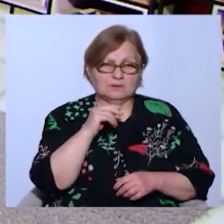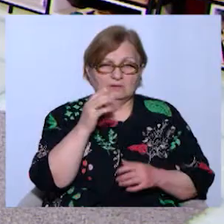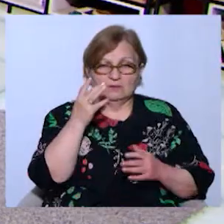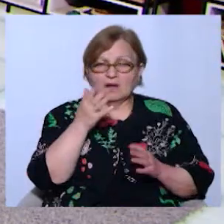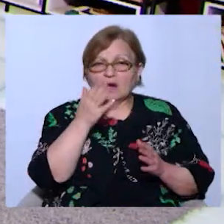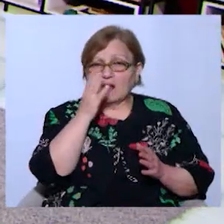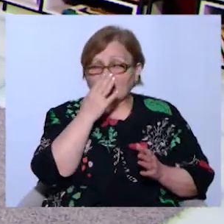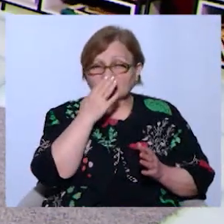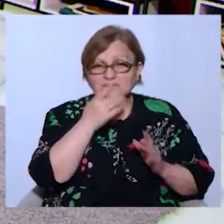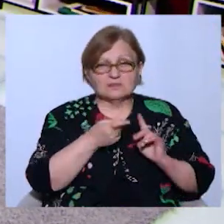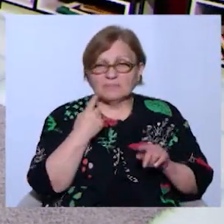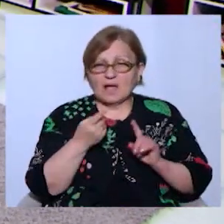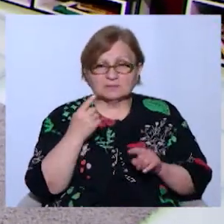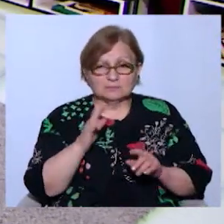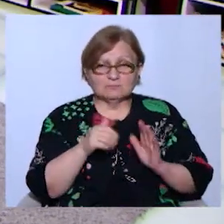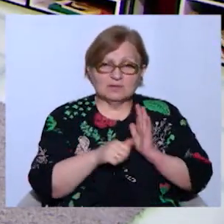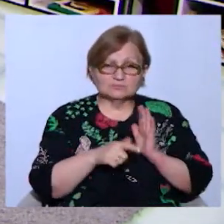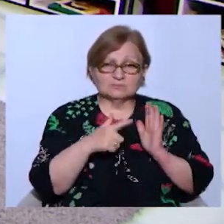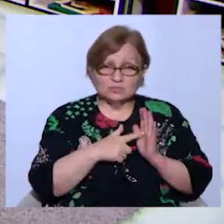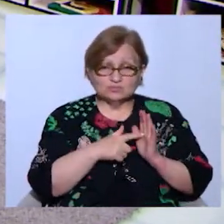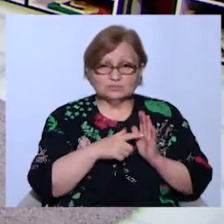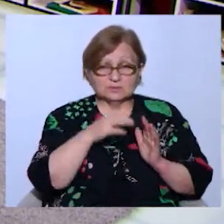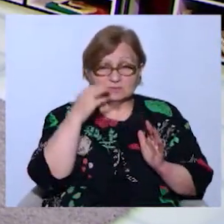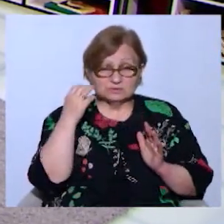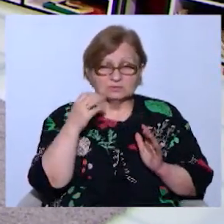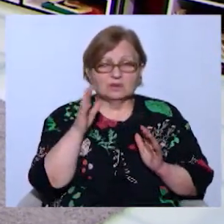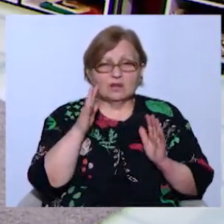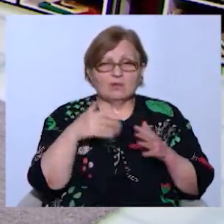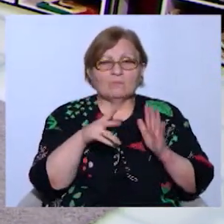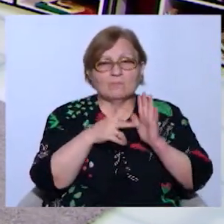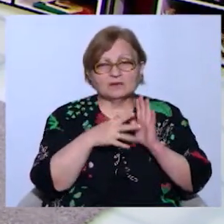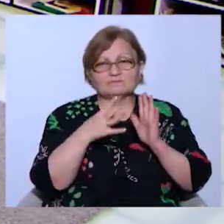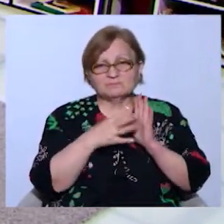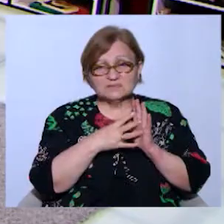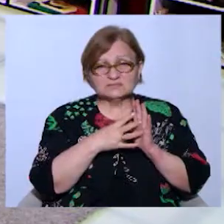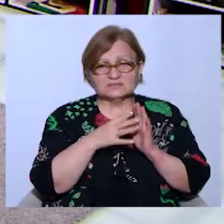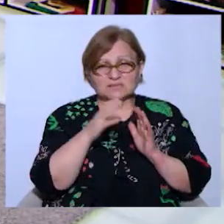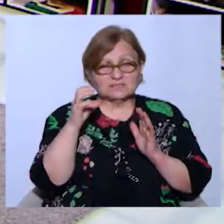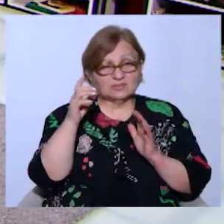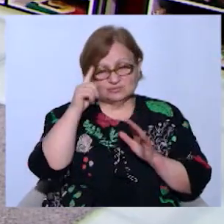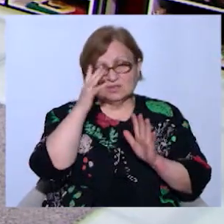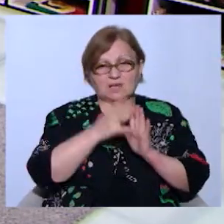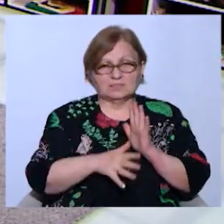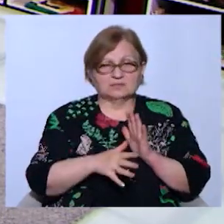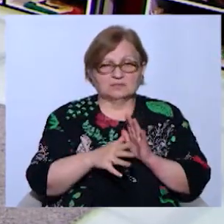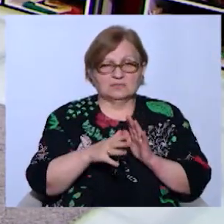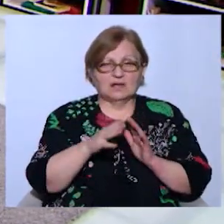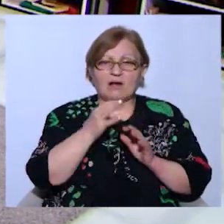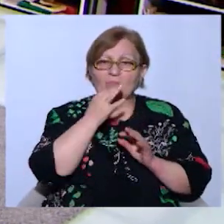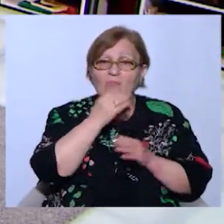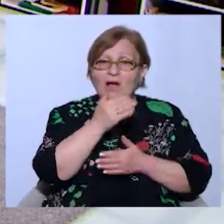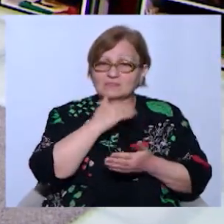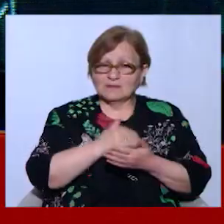ერთი გაკვეთილი, არც მე-6-ს, არც მე-7-ს და მე-8-ე, მე-9 კლასში უკვე გაიგებთ თუ რა არის. მანამდე გავჩერდეთ ასე,